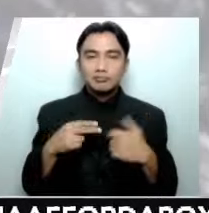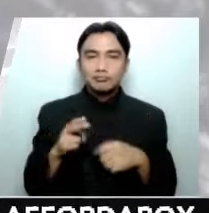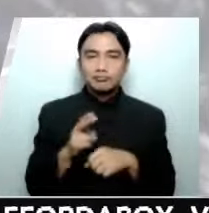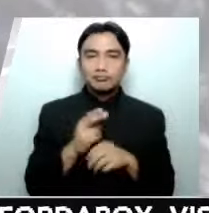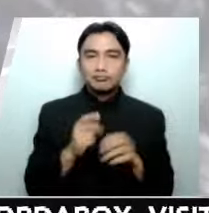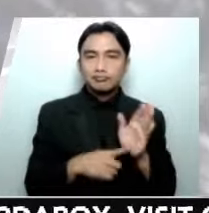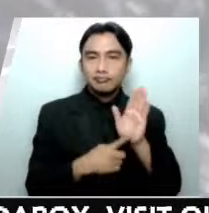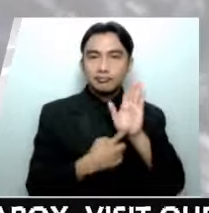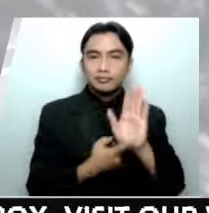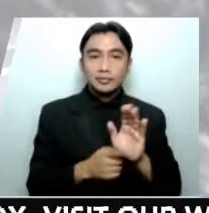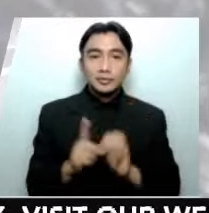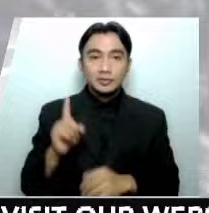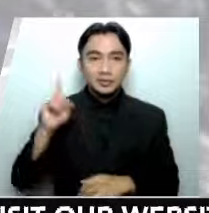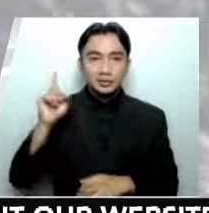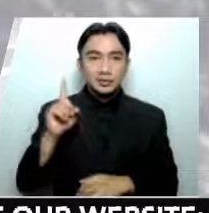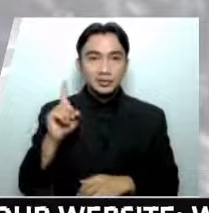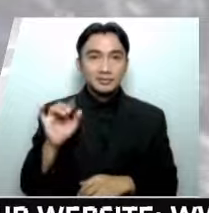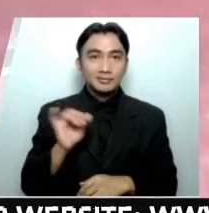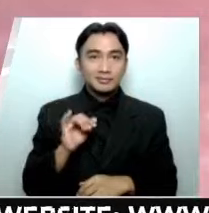Od na puno ng batok.